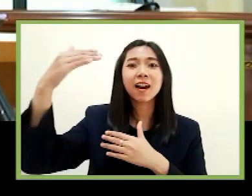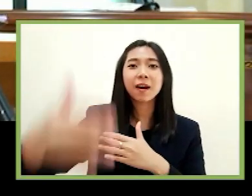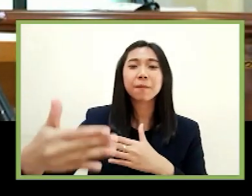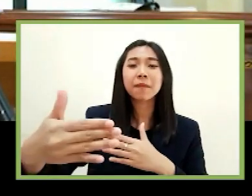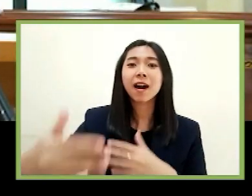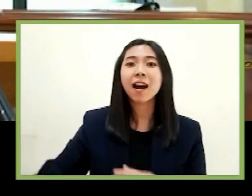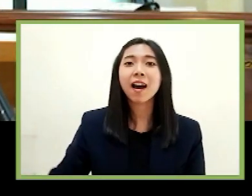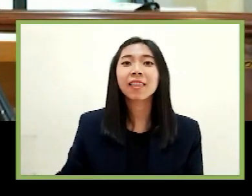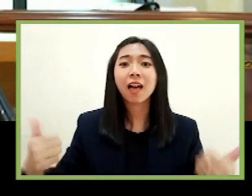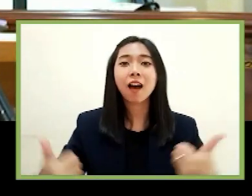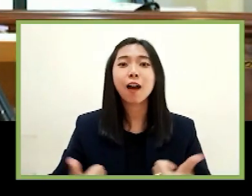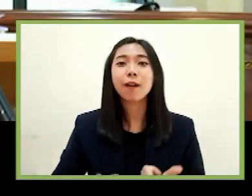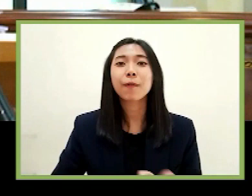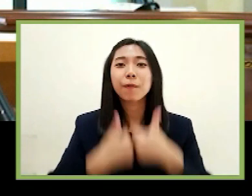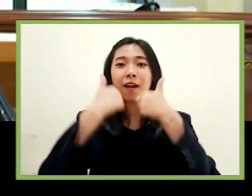dihadapmu